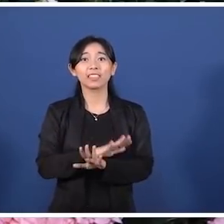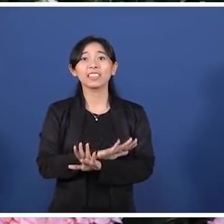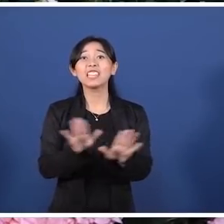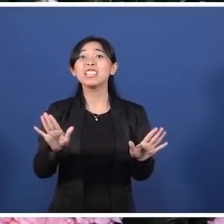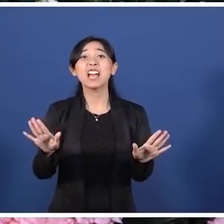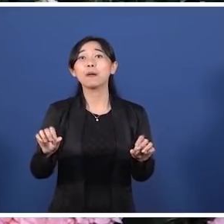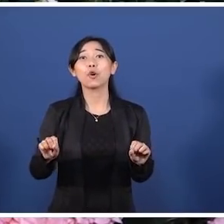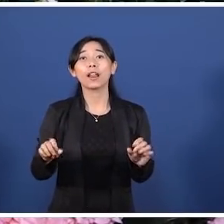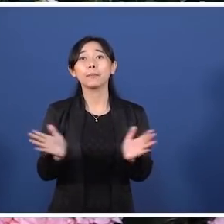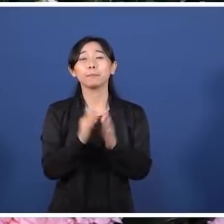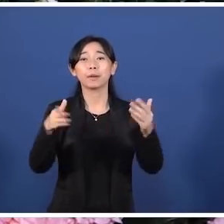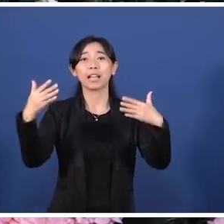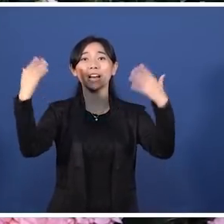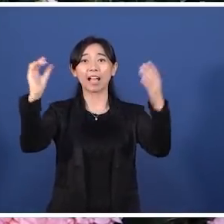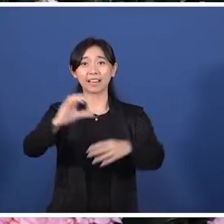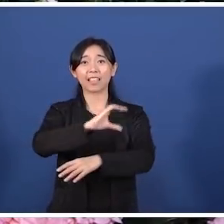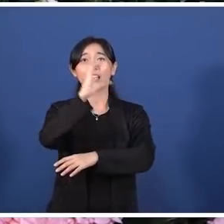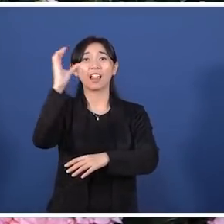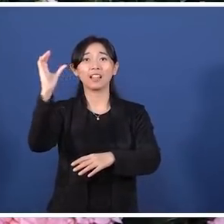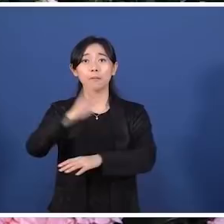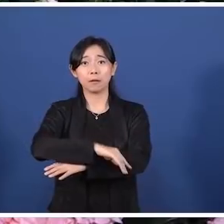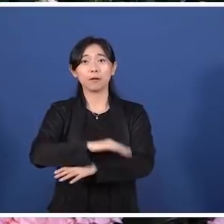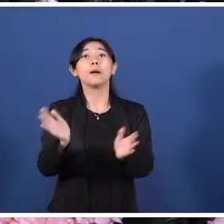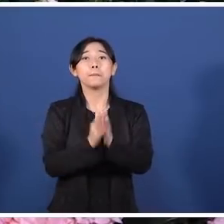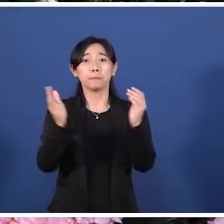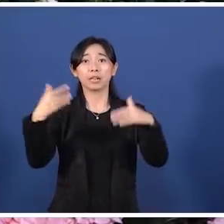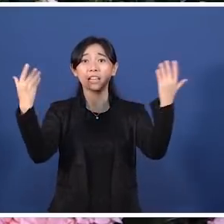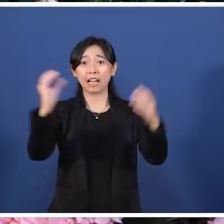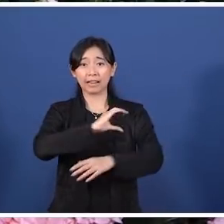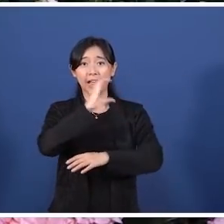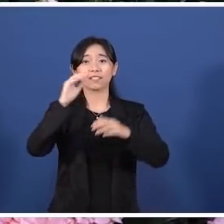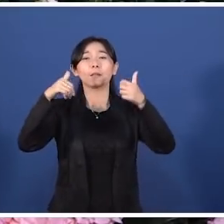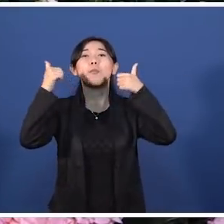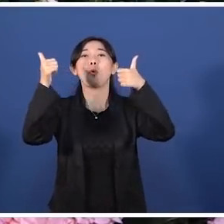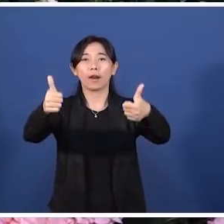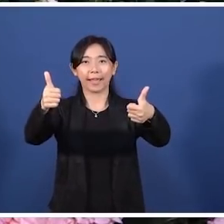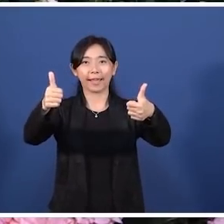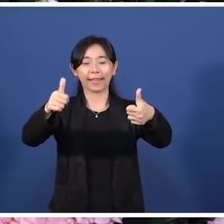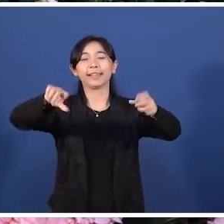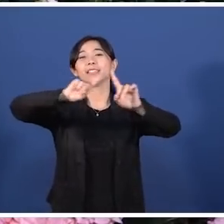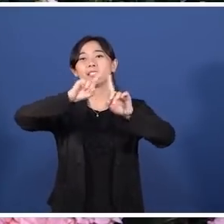merayakan Natal. Tetapi bahwa pada saat ini kita bisa mencoba untuk